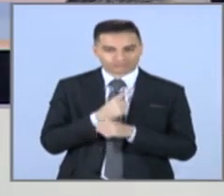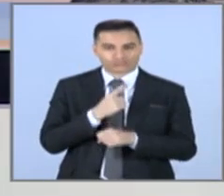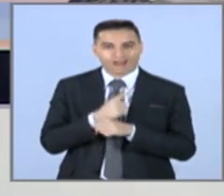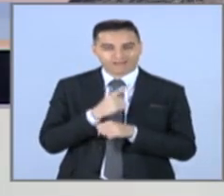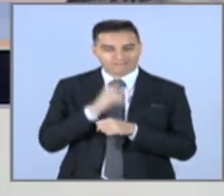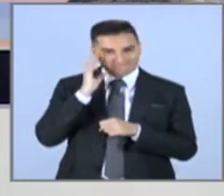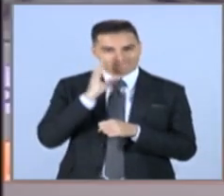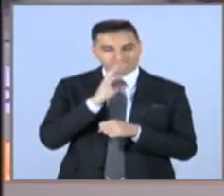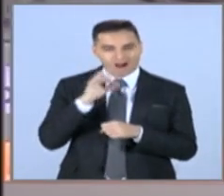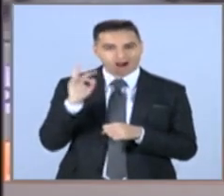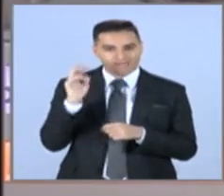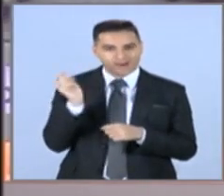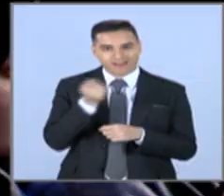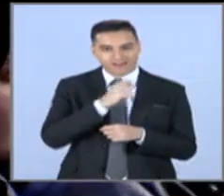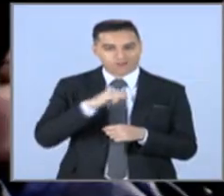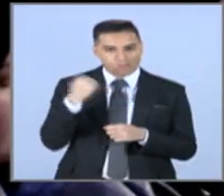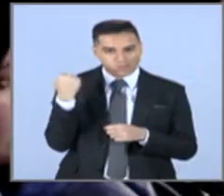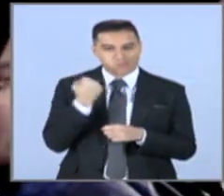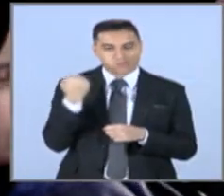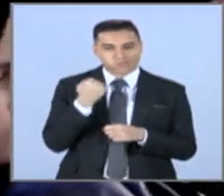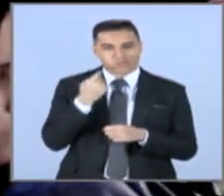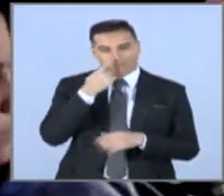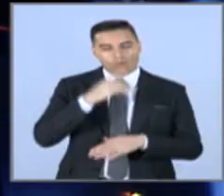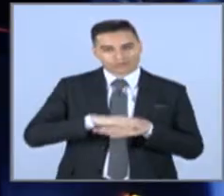عسل، لعيب محترم.